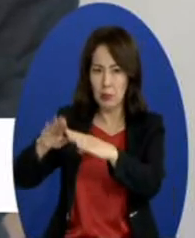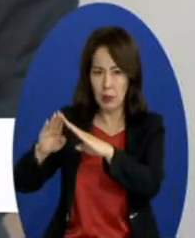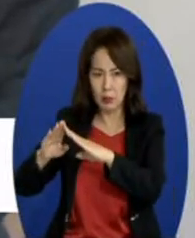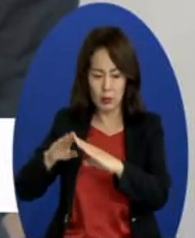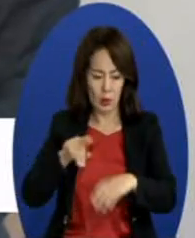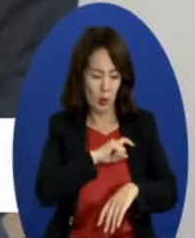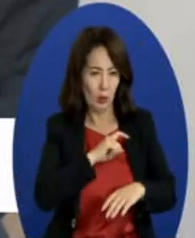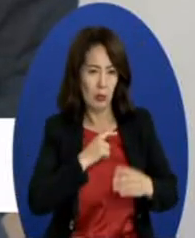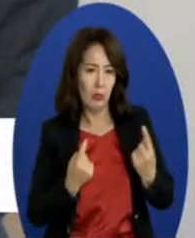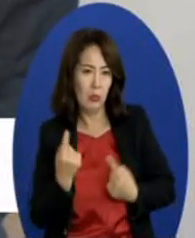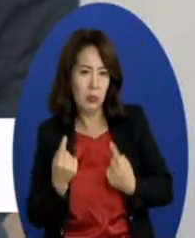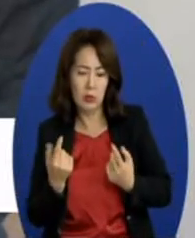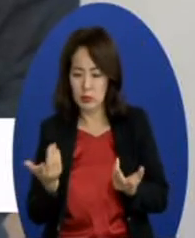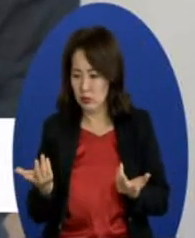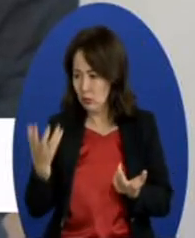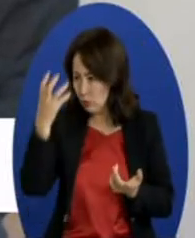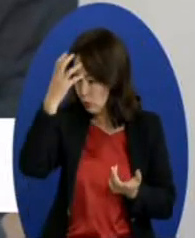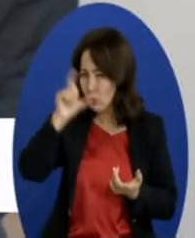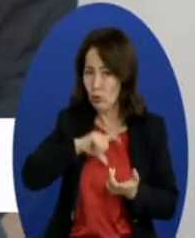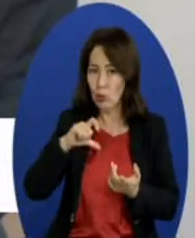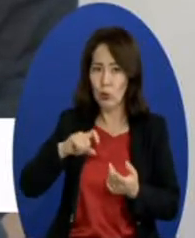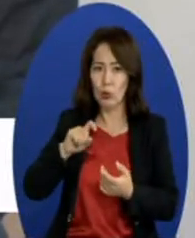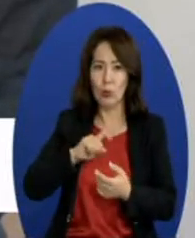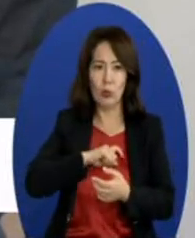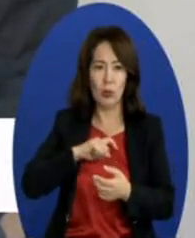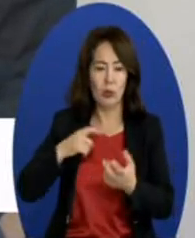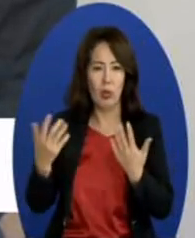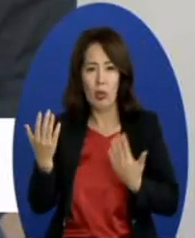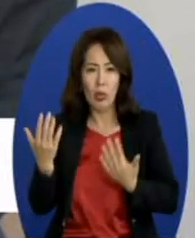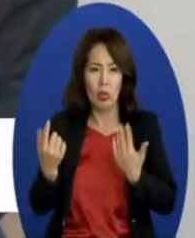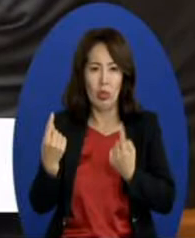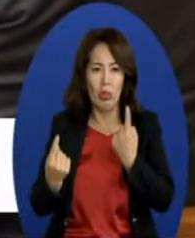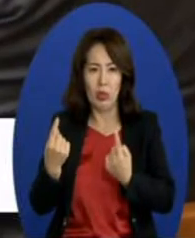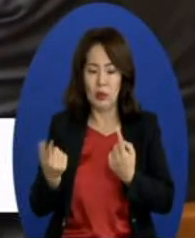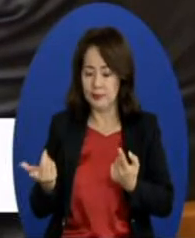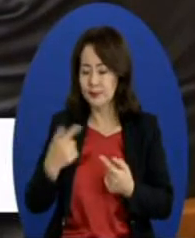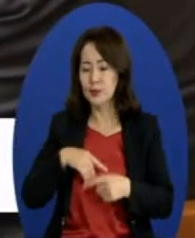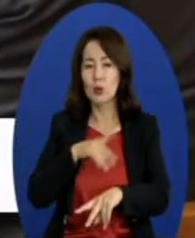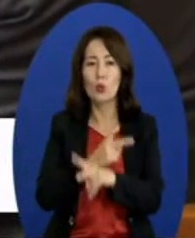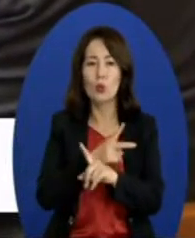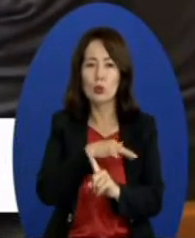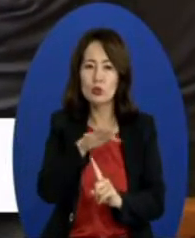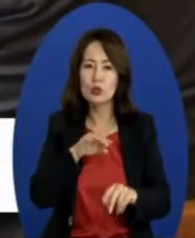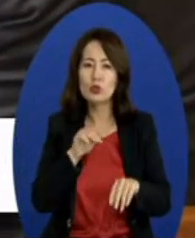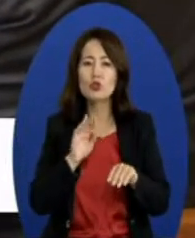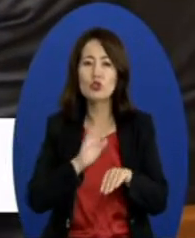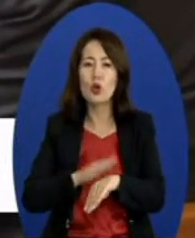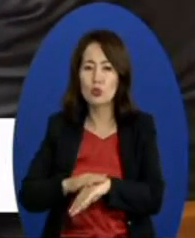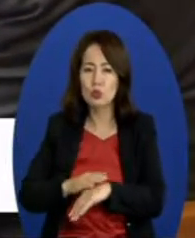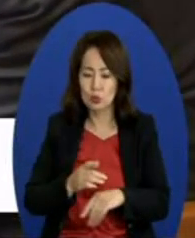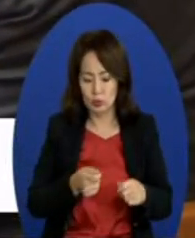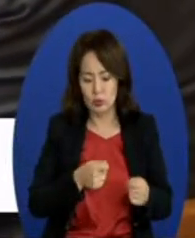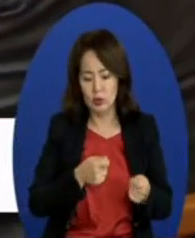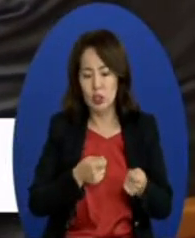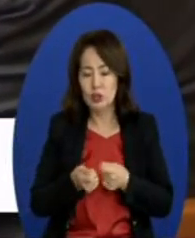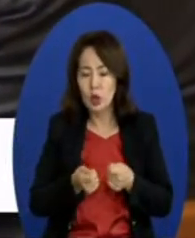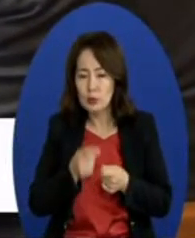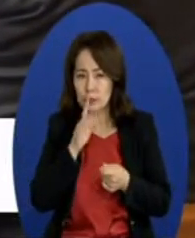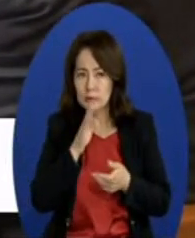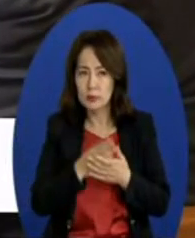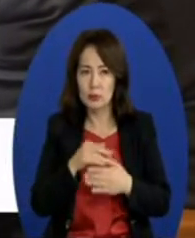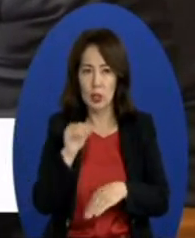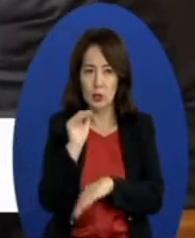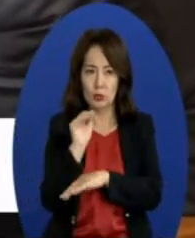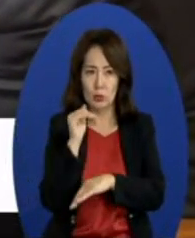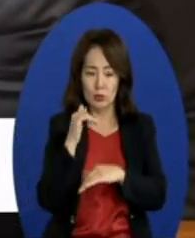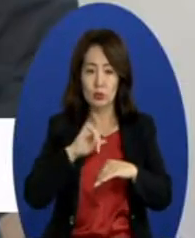хувийн хөвчлөлтэйгээ өрсөлдөг байдлыг төр болон орон нутгийн өмчийн тухай хуулиар зохицуулах харуулж байна. Ингээдтэй төрийн компаниудын засаглалыг сайжруул,